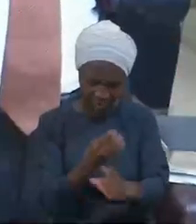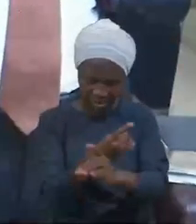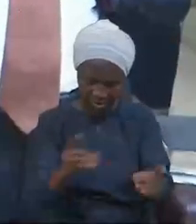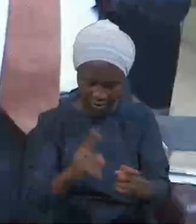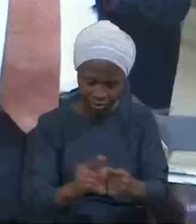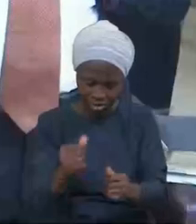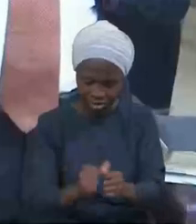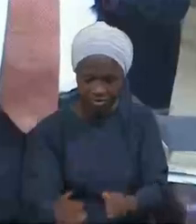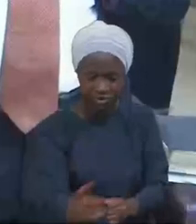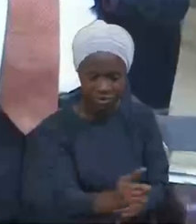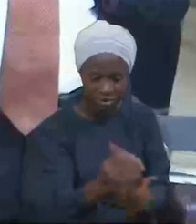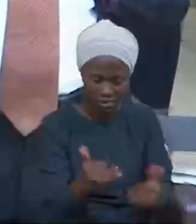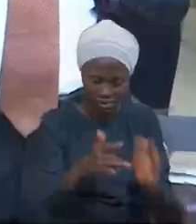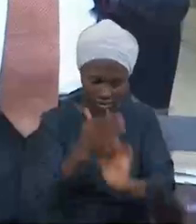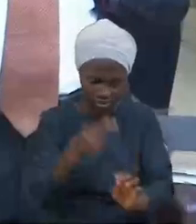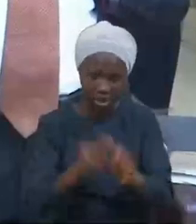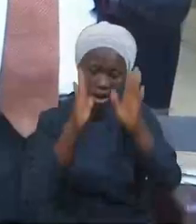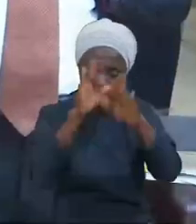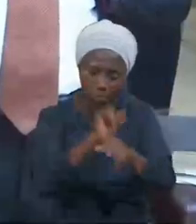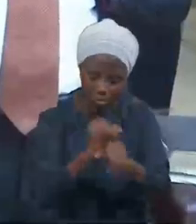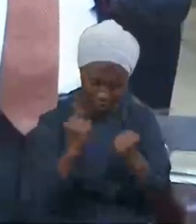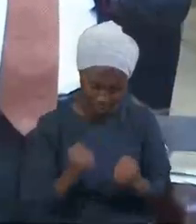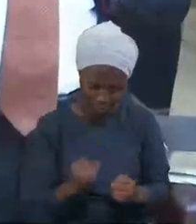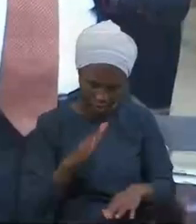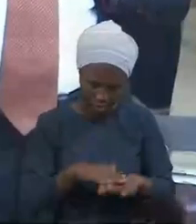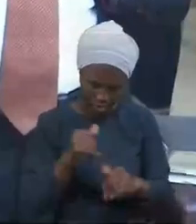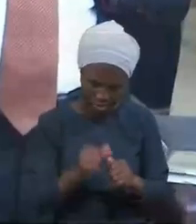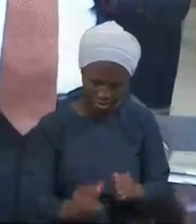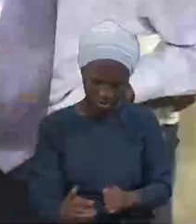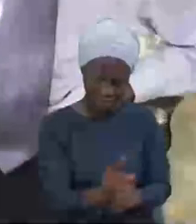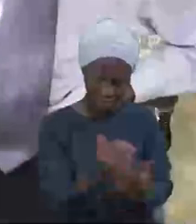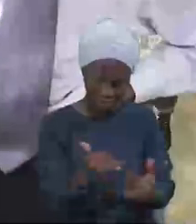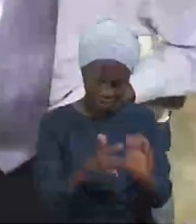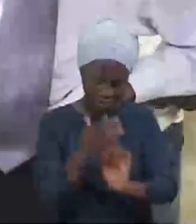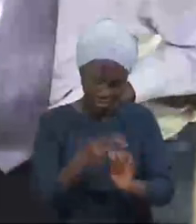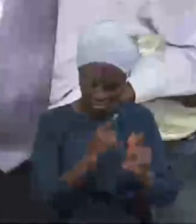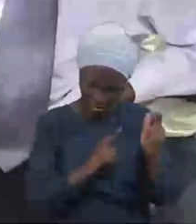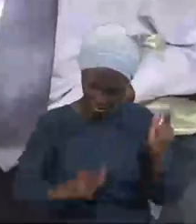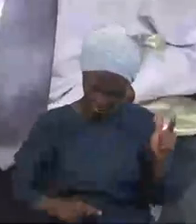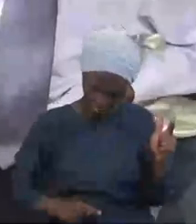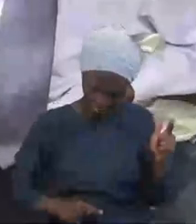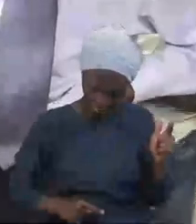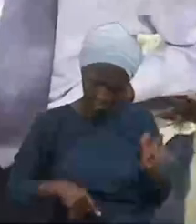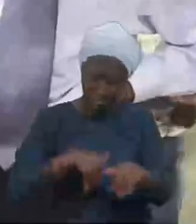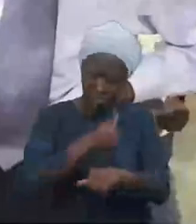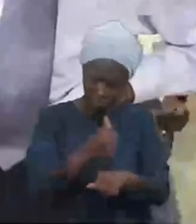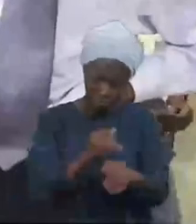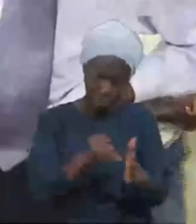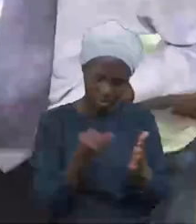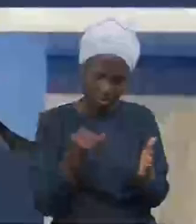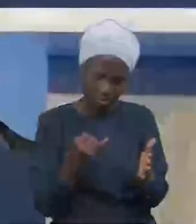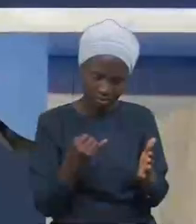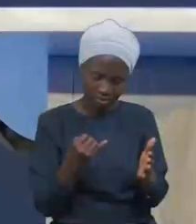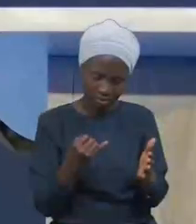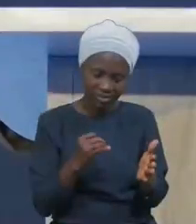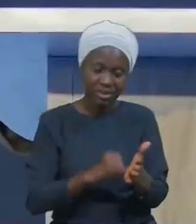monde maintenant. La puissance miraculeuse sur tout le monde maintenant. Seigneur, confirme-le. C'est